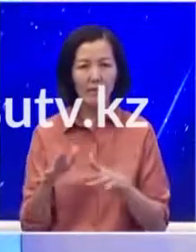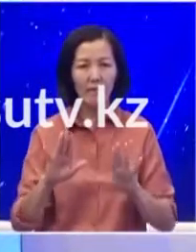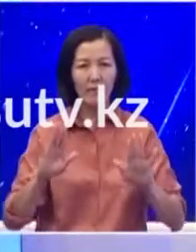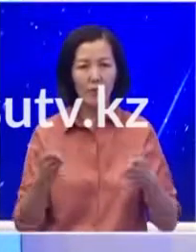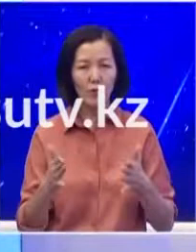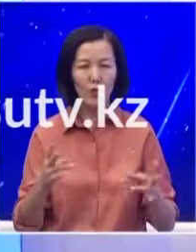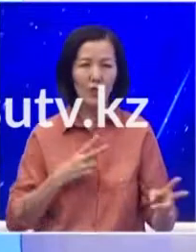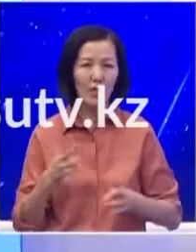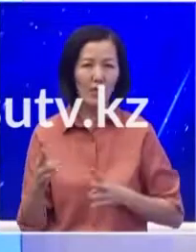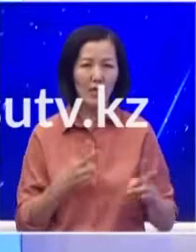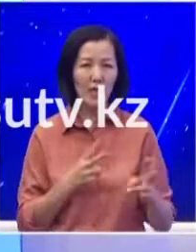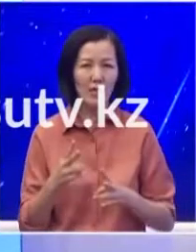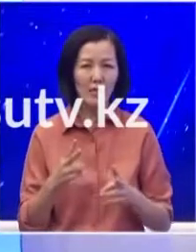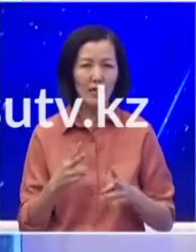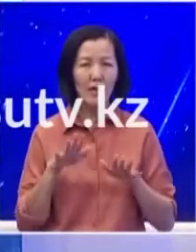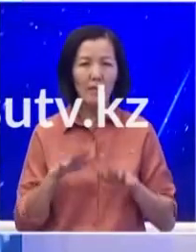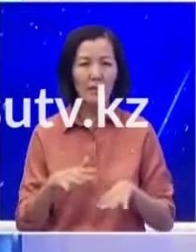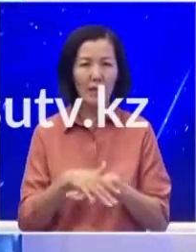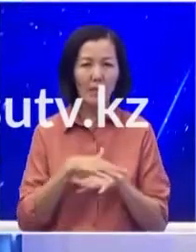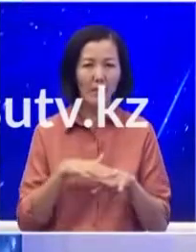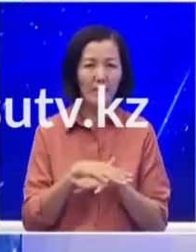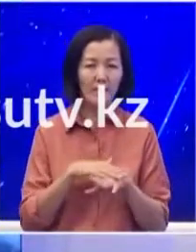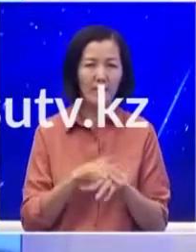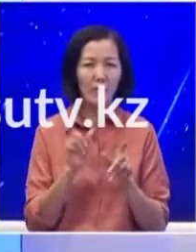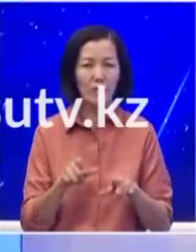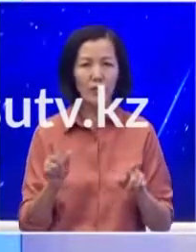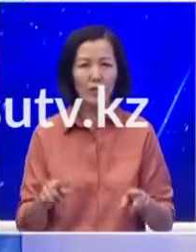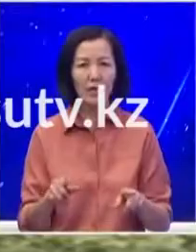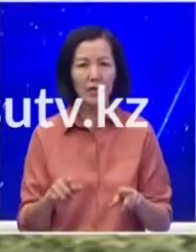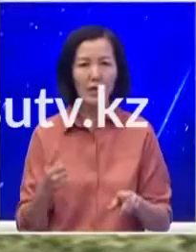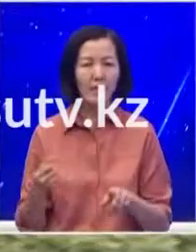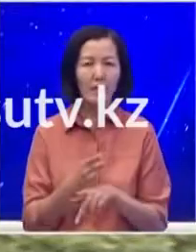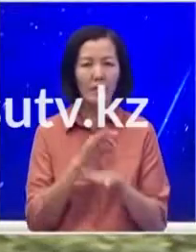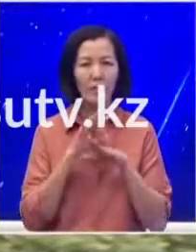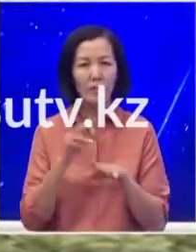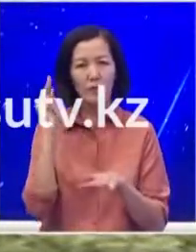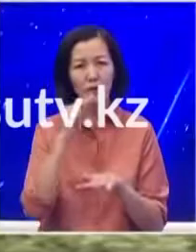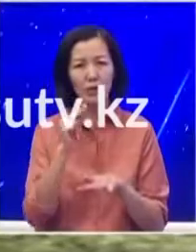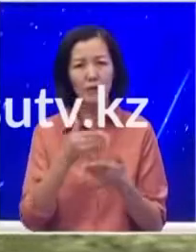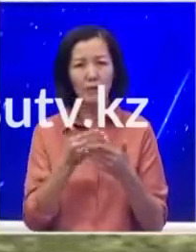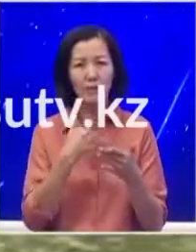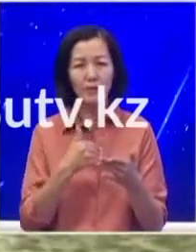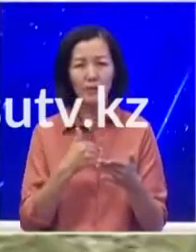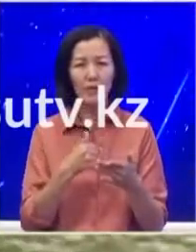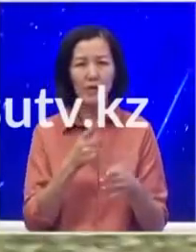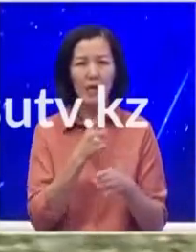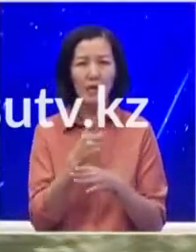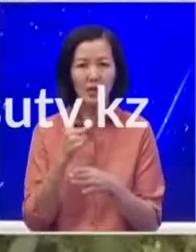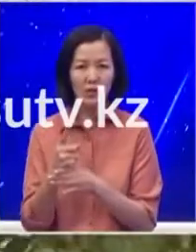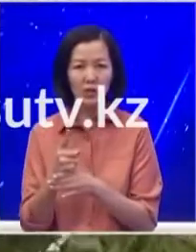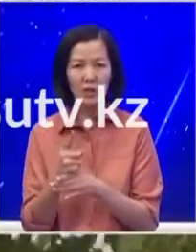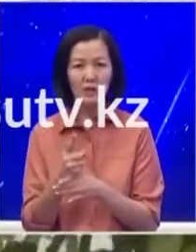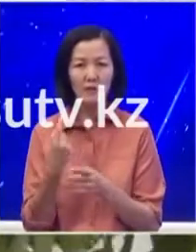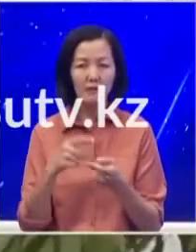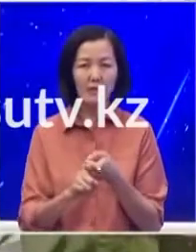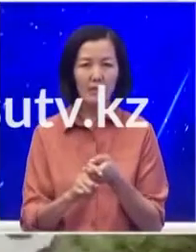угроз террористического характера в местах массового скопления людей. В период проведения учений будут предусмотрены меры